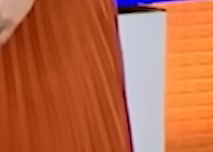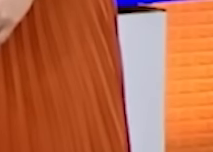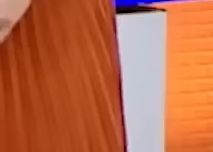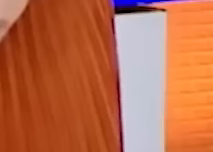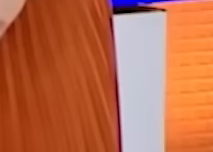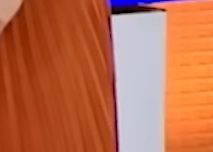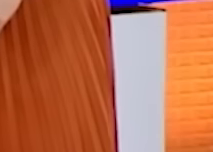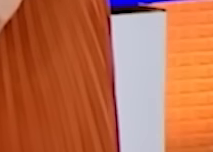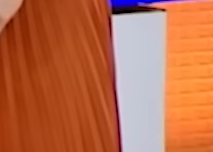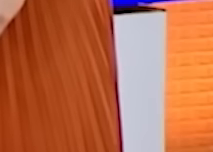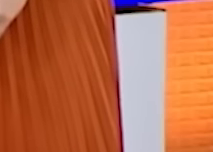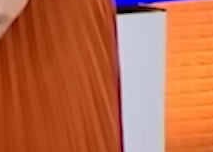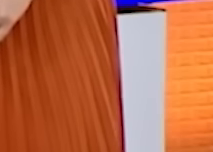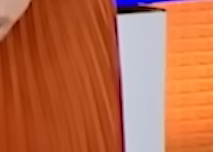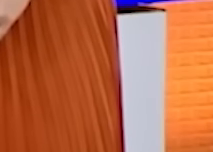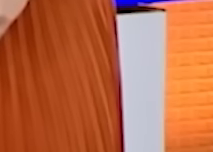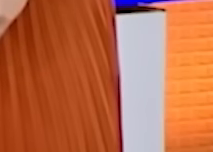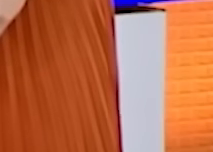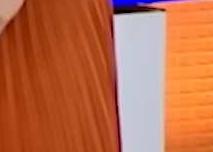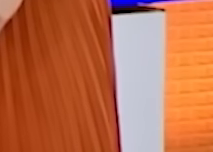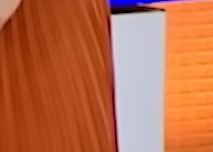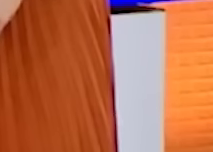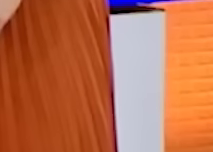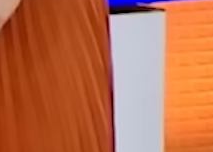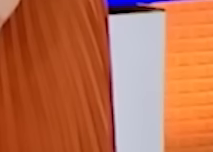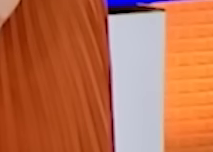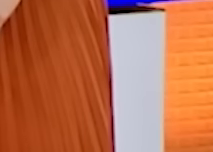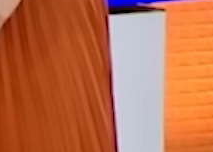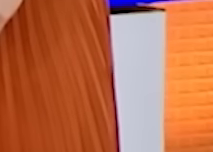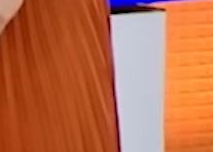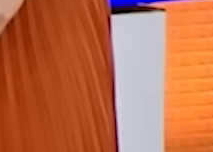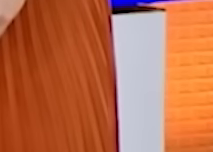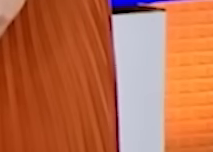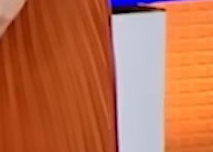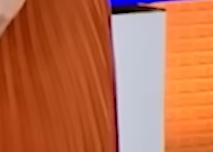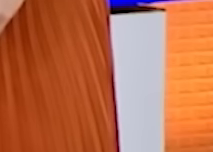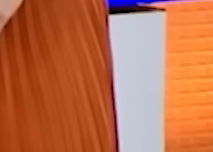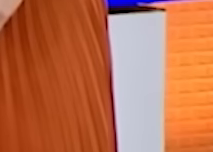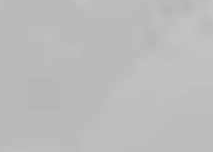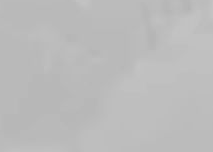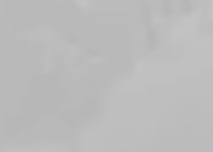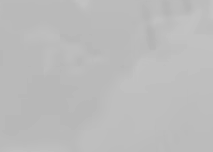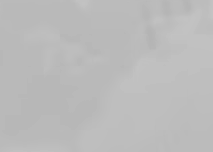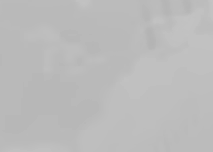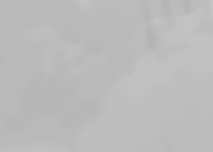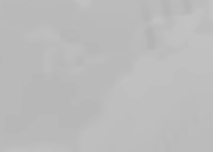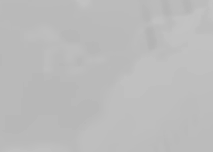po kami sa GMA Pinoy TV at sa www.gmanews.tv.